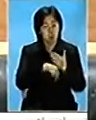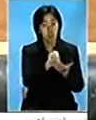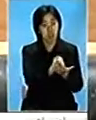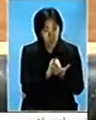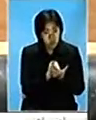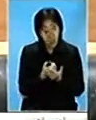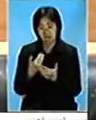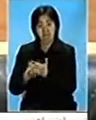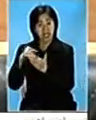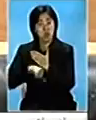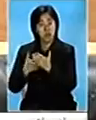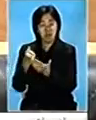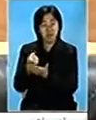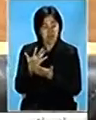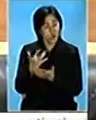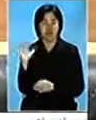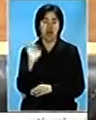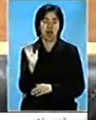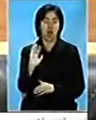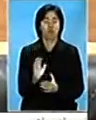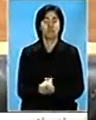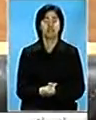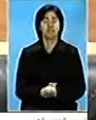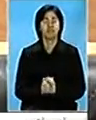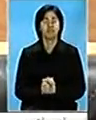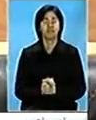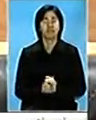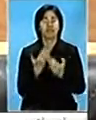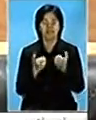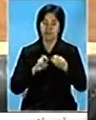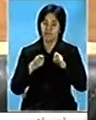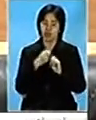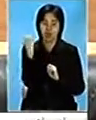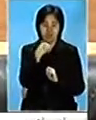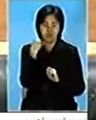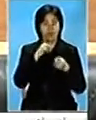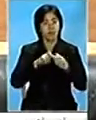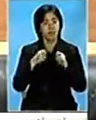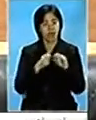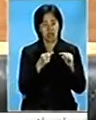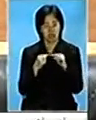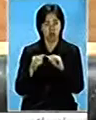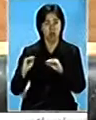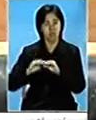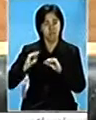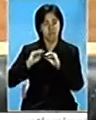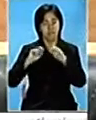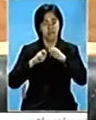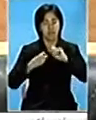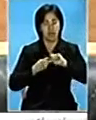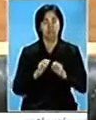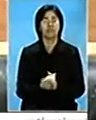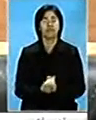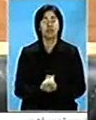มันต้องหมดไปจากประเทศไทยแล้วแต่ตอนนี้มันหนักขึ้นทุกวันนะคะเพราะนั้นเนี่ย